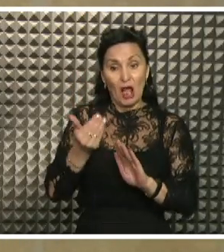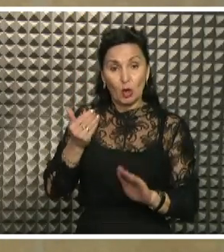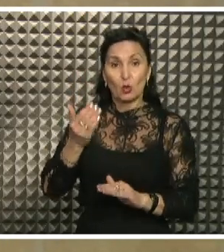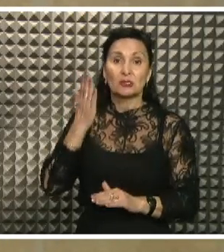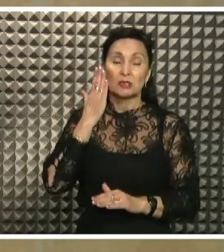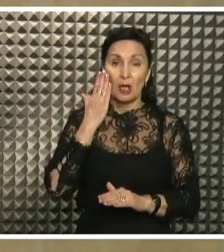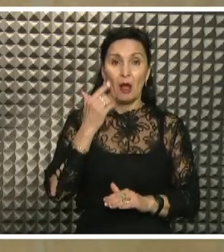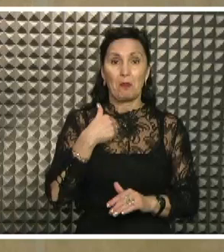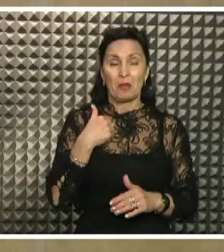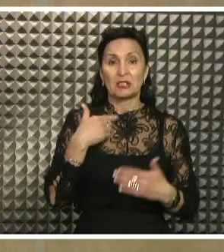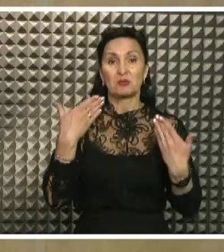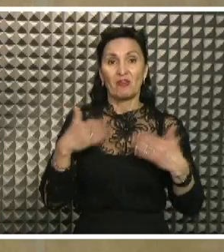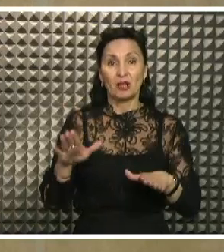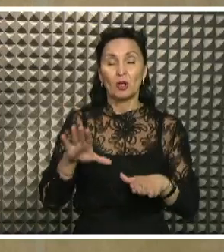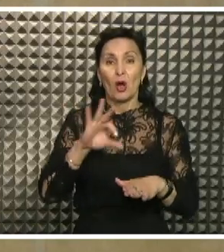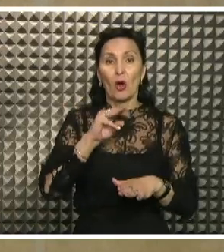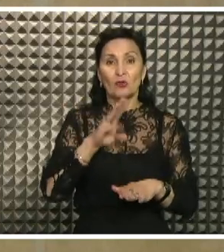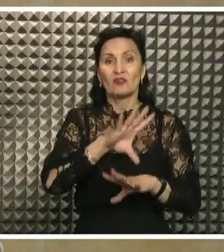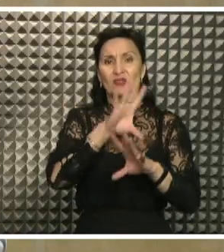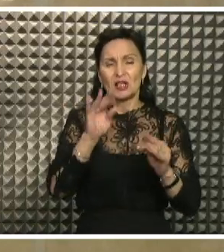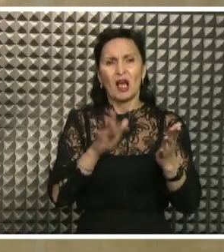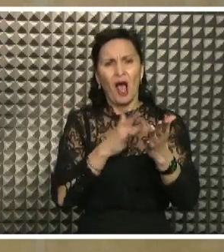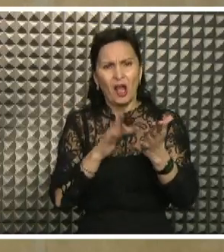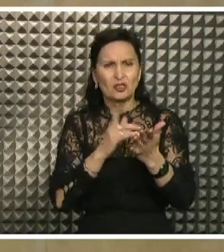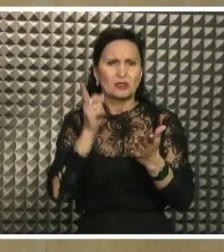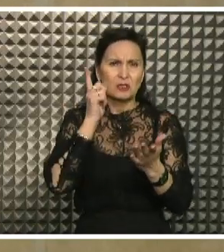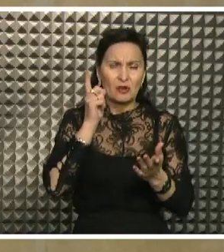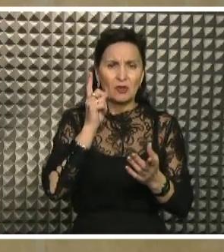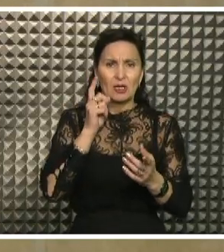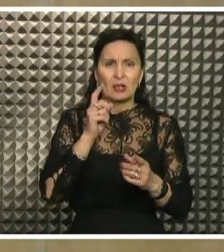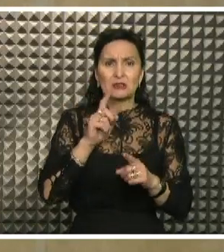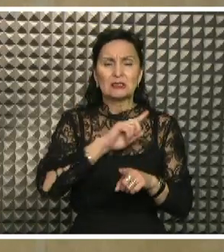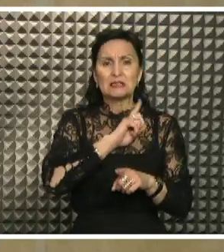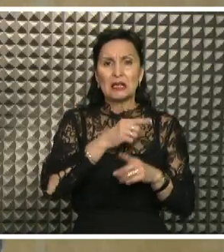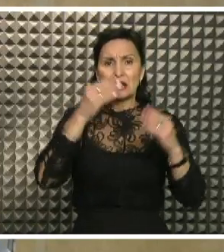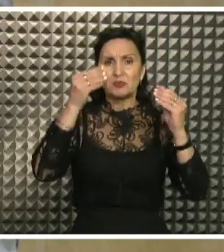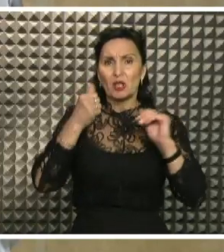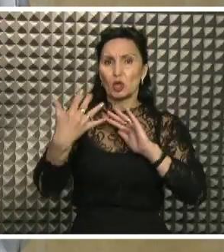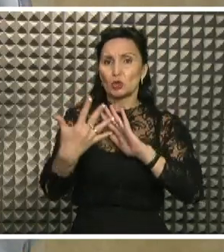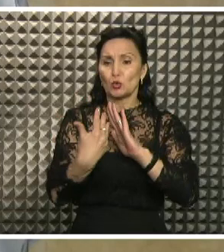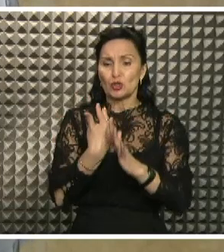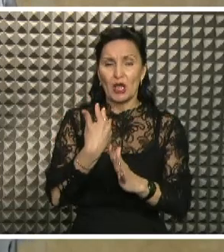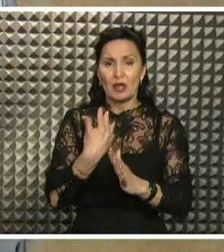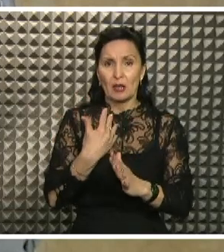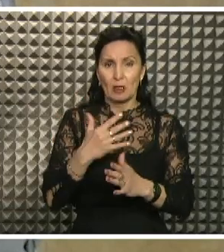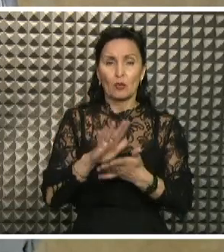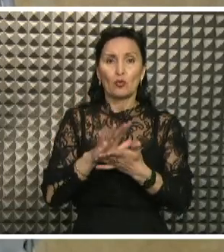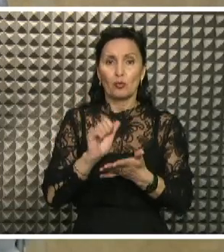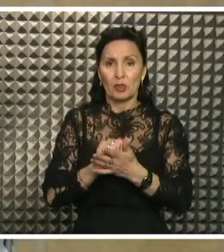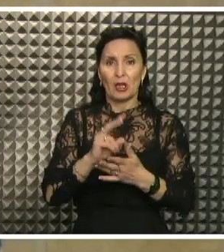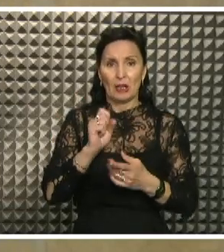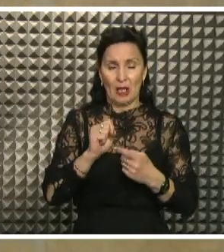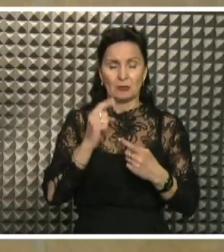мы избавляемся от всех возможных гаджетов, потому что синий спектр излучения, он действует губительно на синтез